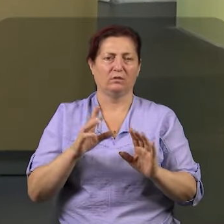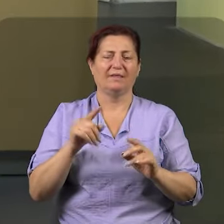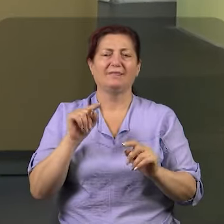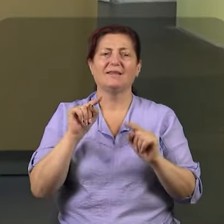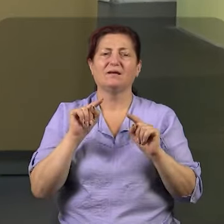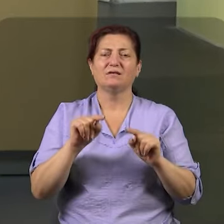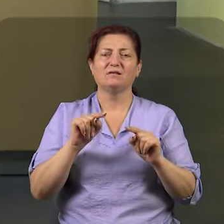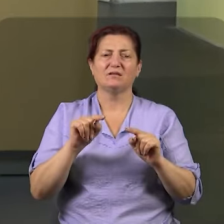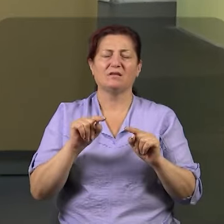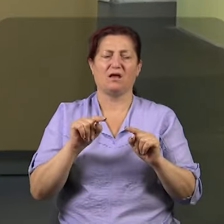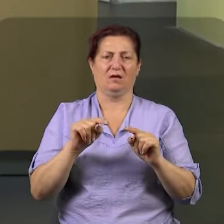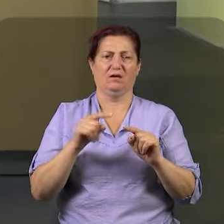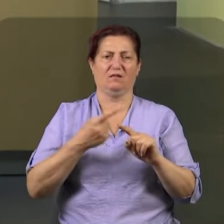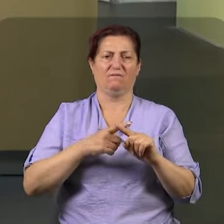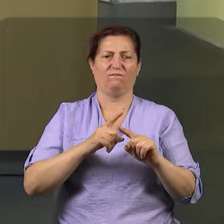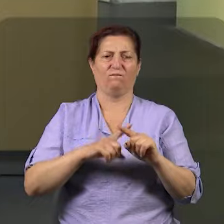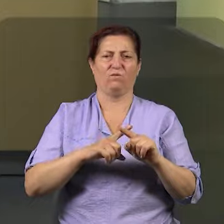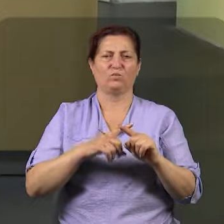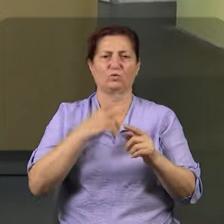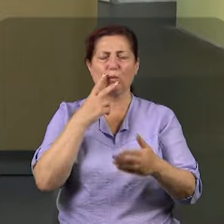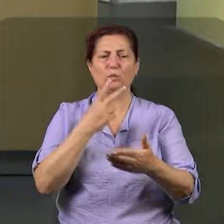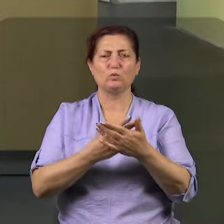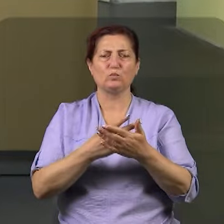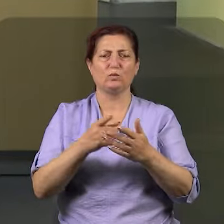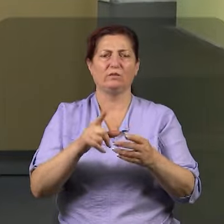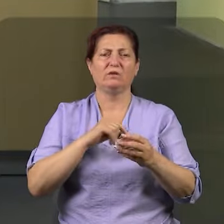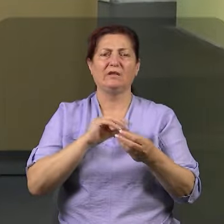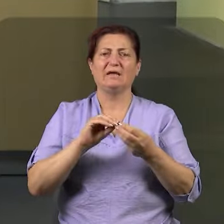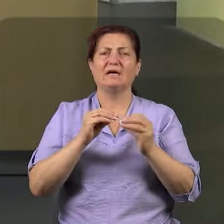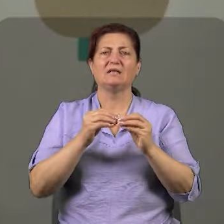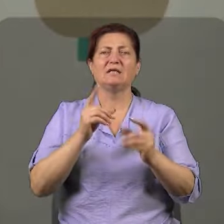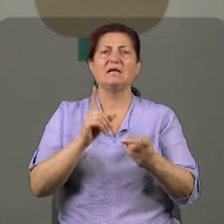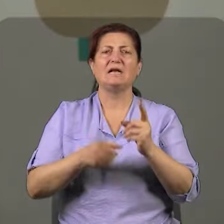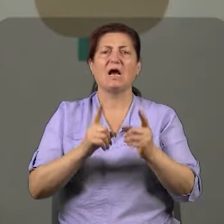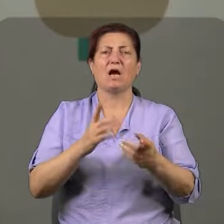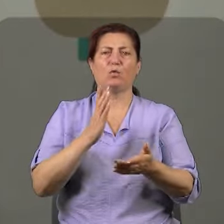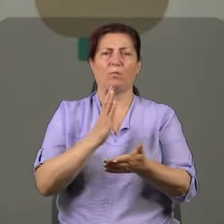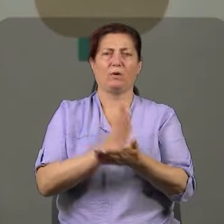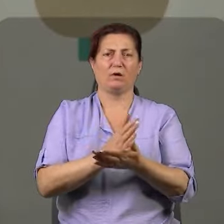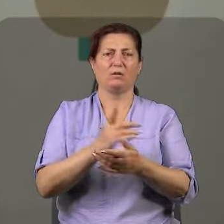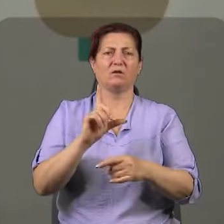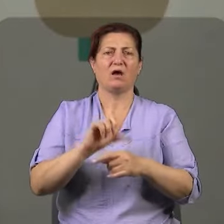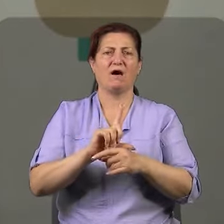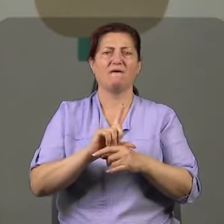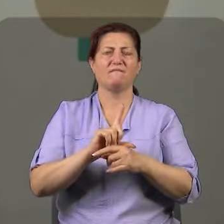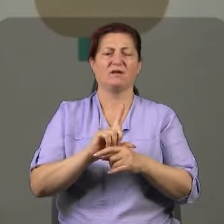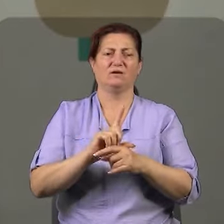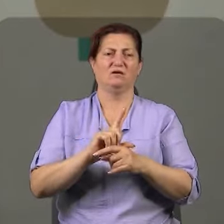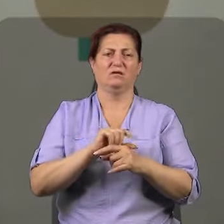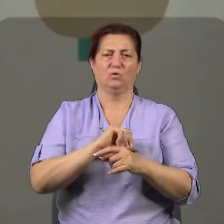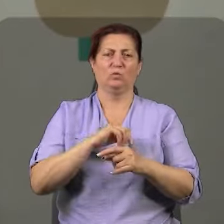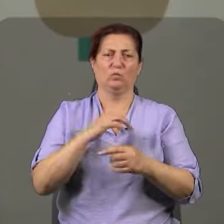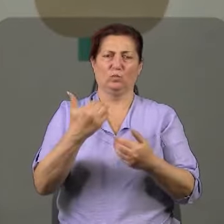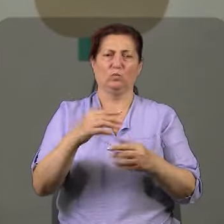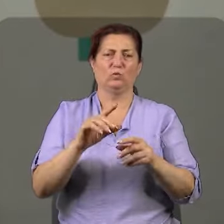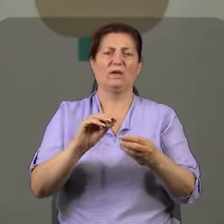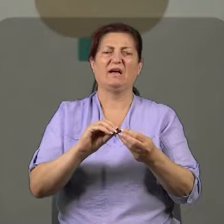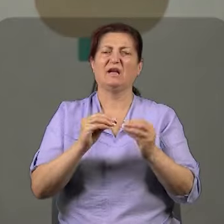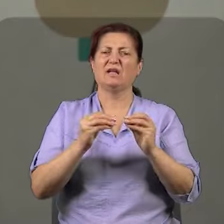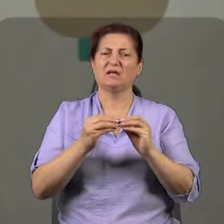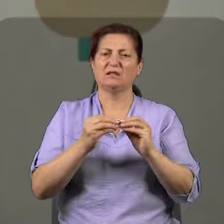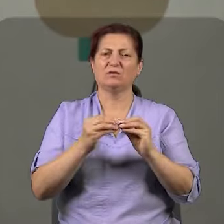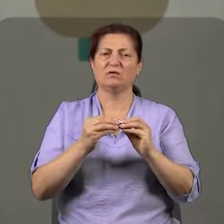Դա ոնց որ ցուցանիշներից մեկն է, այսինքն այն խնդիրները, որ իրականում կան, ու ավելի տարակուսելի երևի հենց խնդիրներն են, հա, բուն,